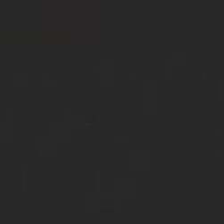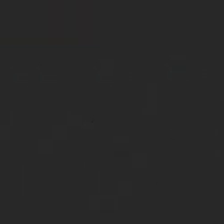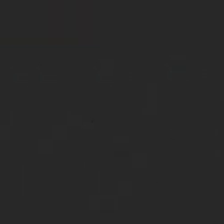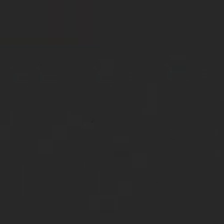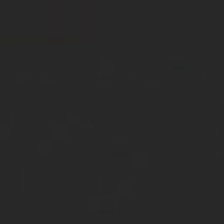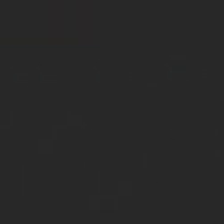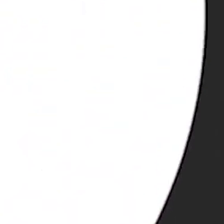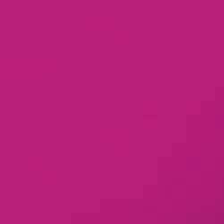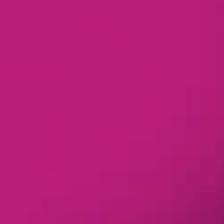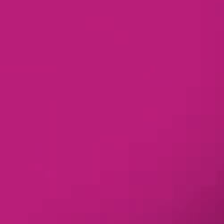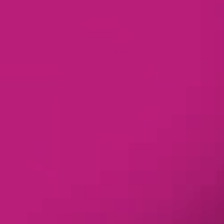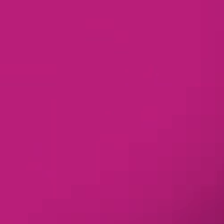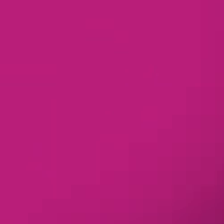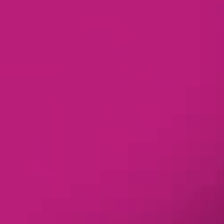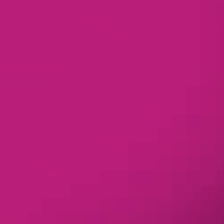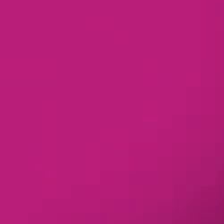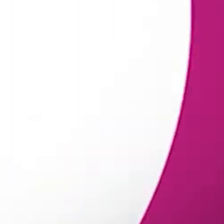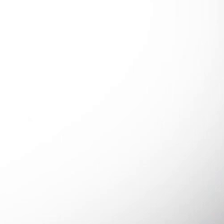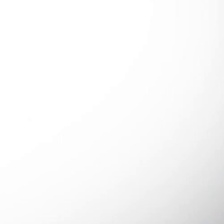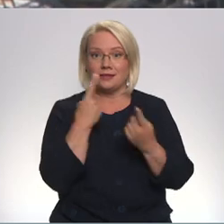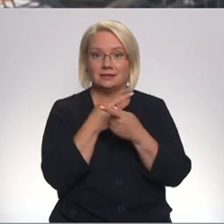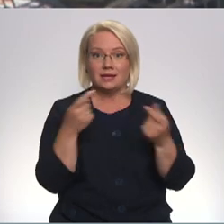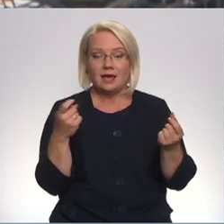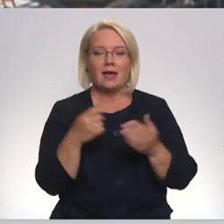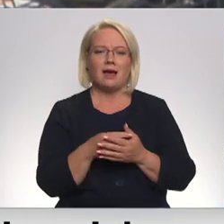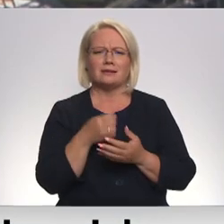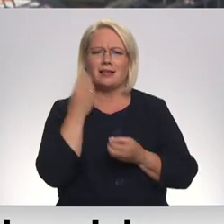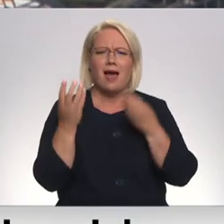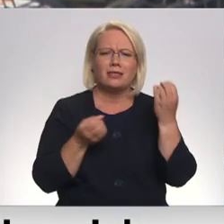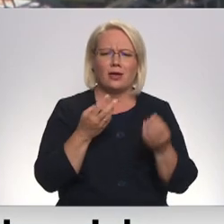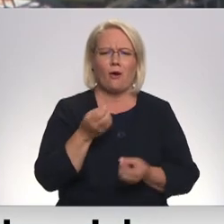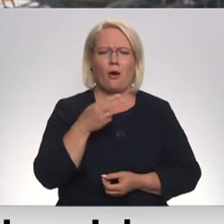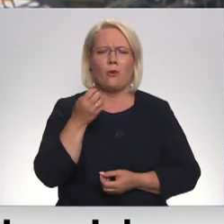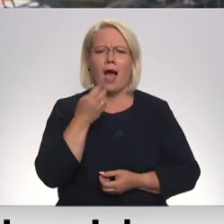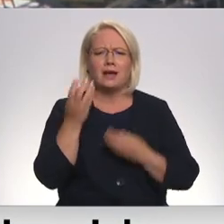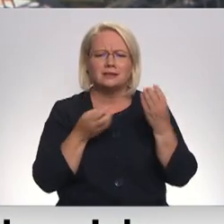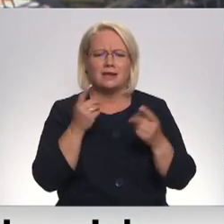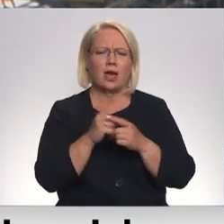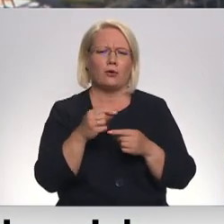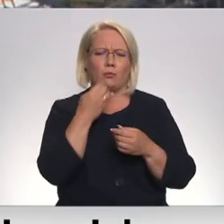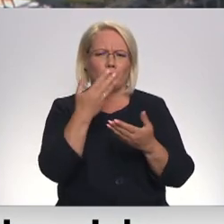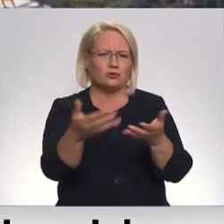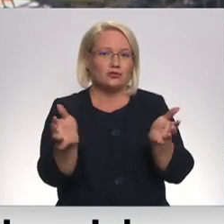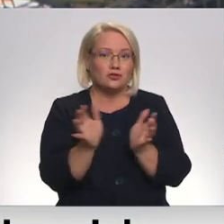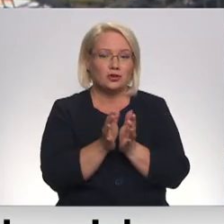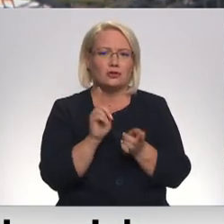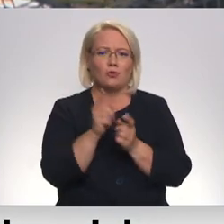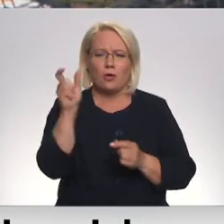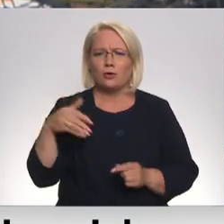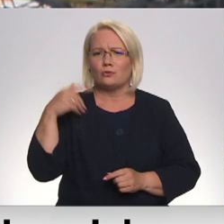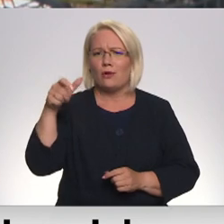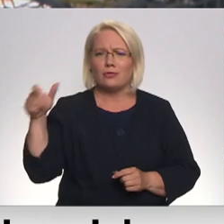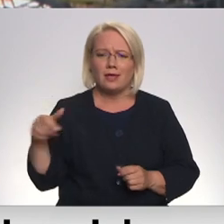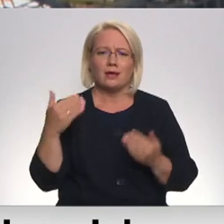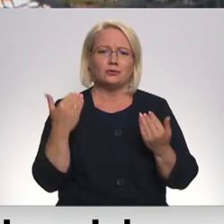Re! Viss ēters ir te! Adiolu, Asteru un Dāliju Pušķi skolēnu un skolotāju rokā šodien iekrāsoja jaunā